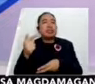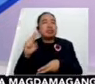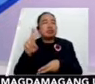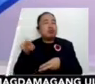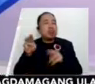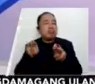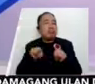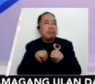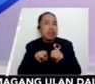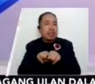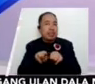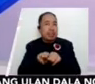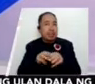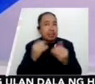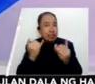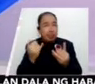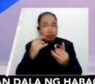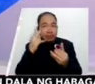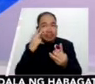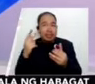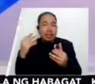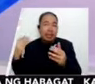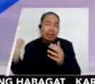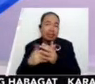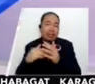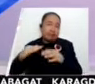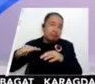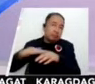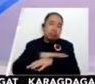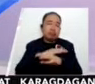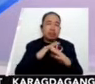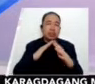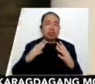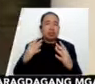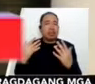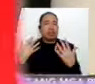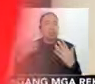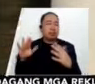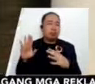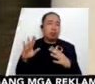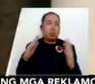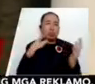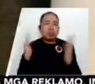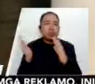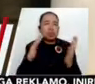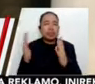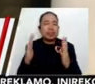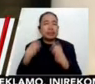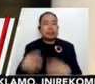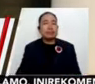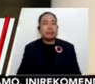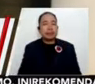ang epekto ng kabagat. Nakatutok live si Joseph Moro. Joseph!